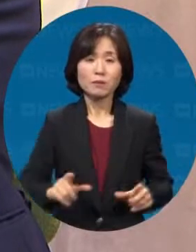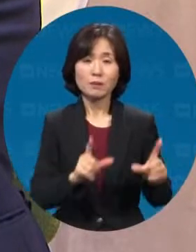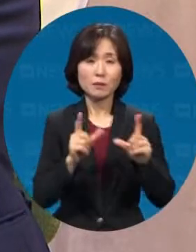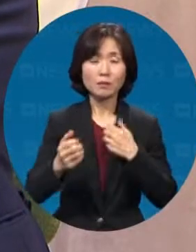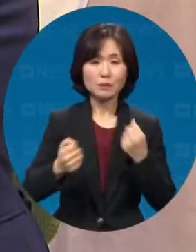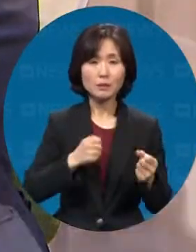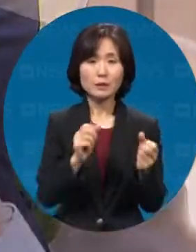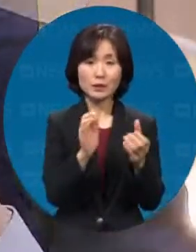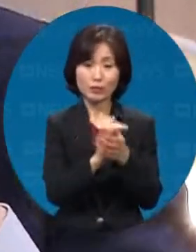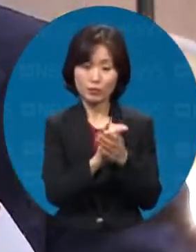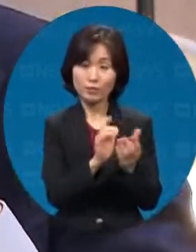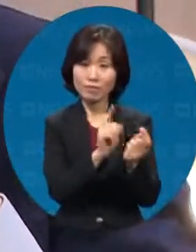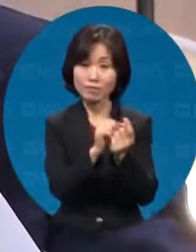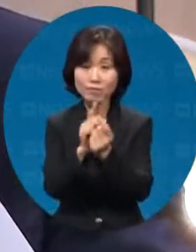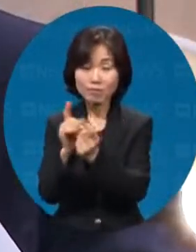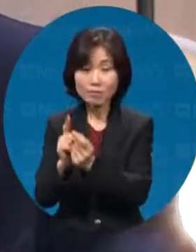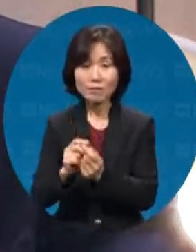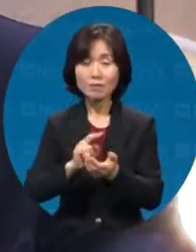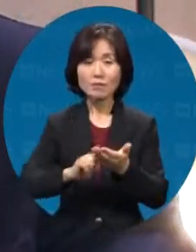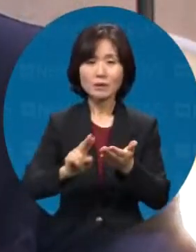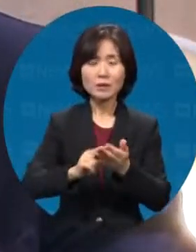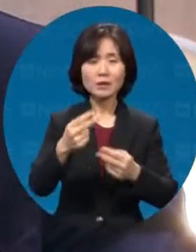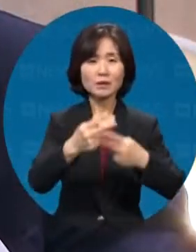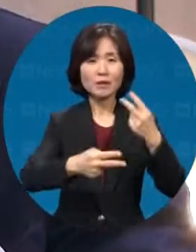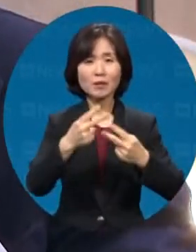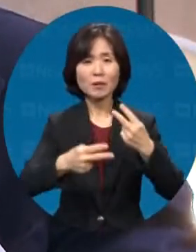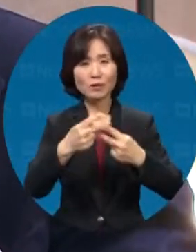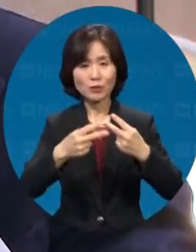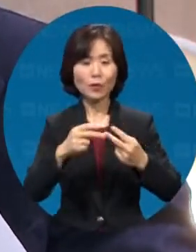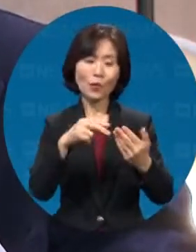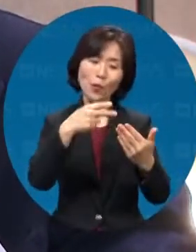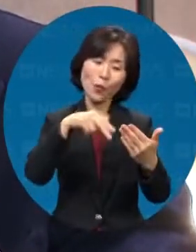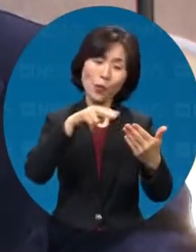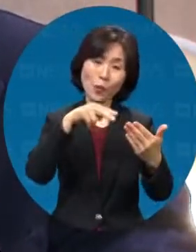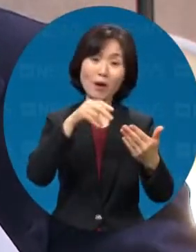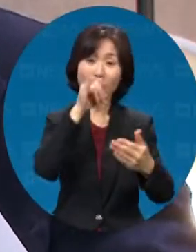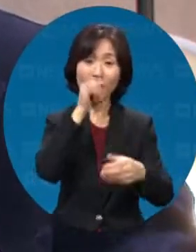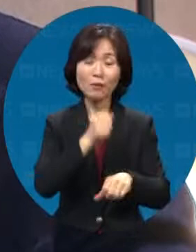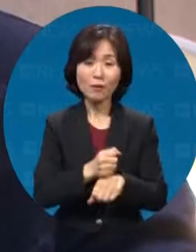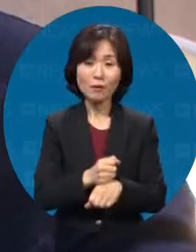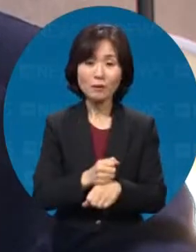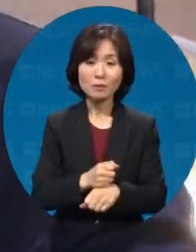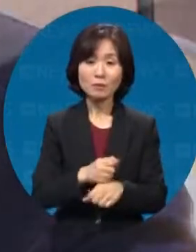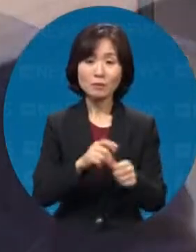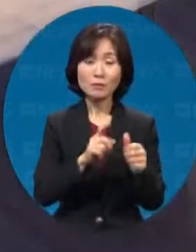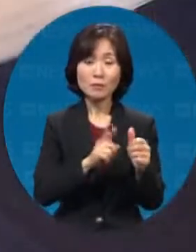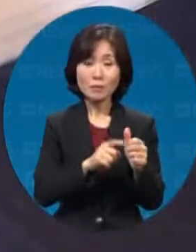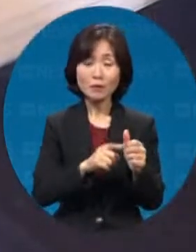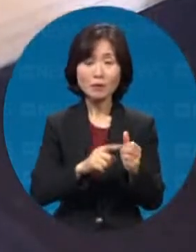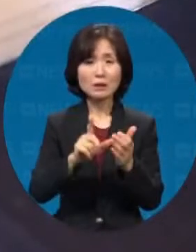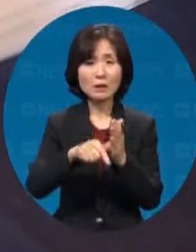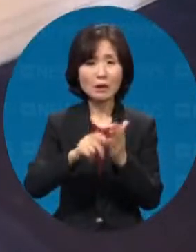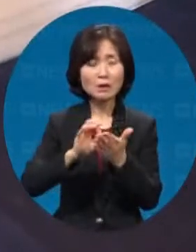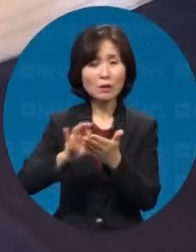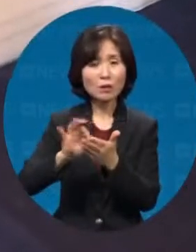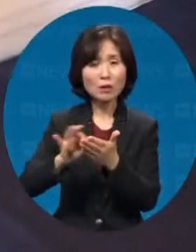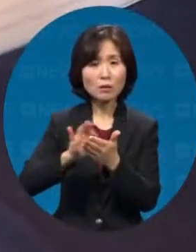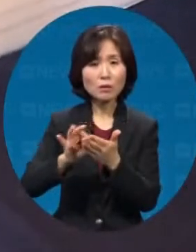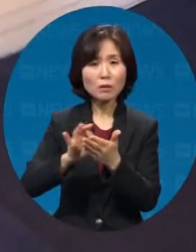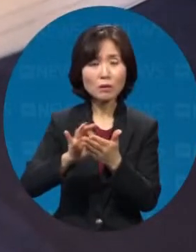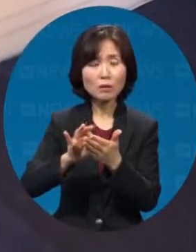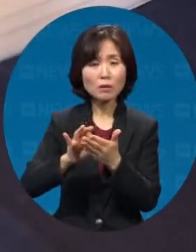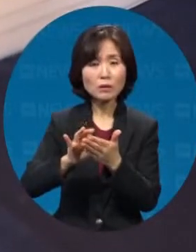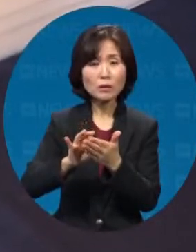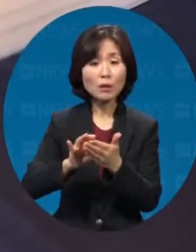친구들과 만남은 물론 만화, 드라마, 영화도 즐긴다고 합니다. 이윤규 작가는 시간을 쓰는 것을 물길을 트는